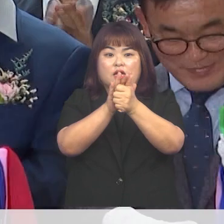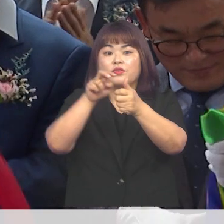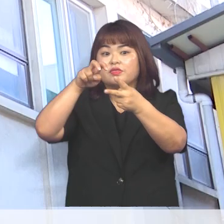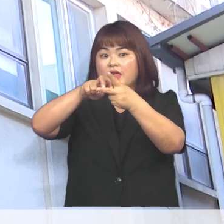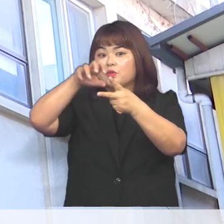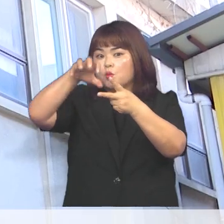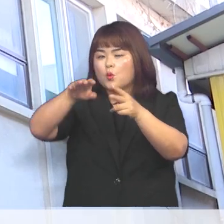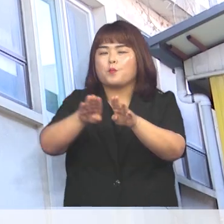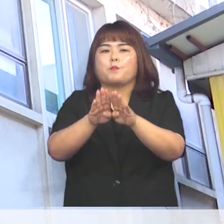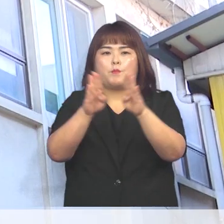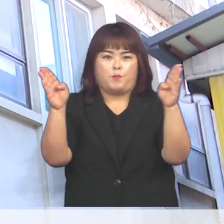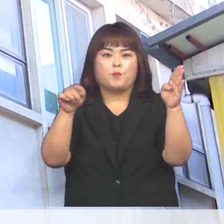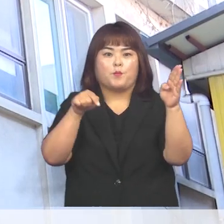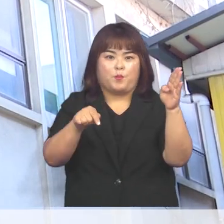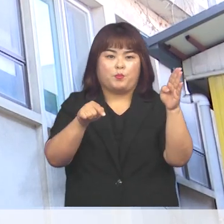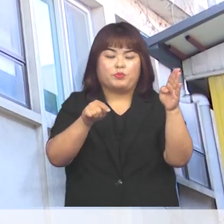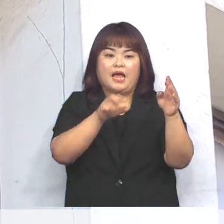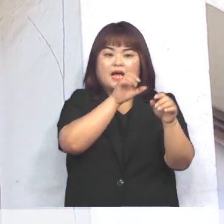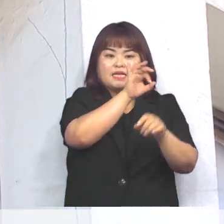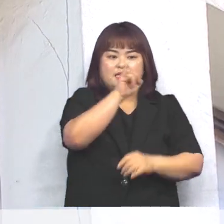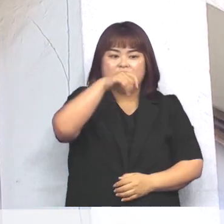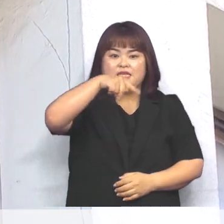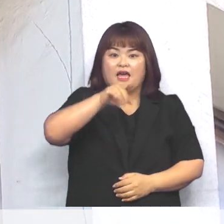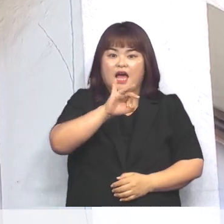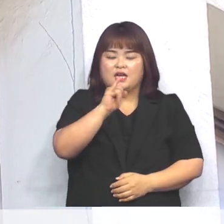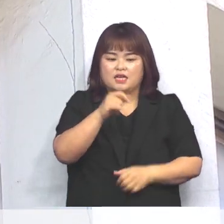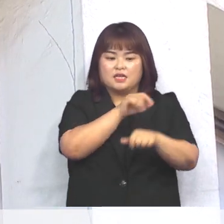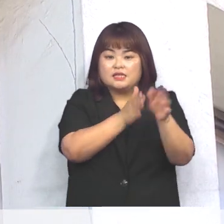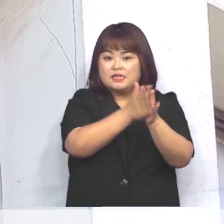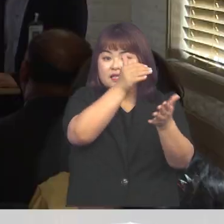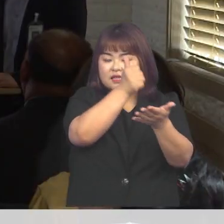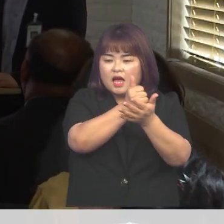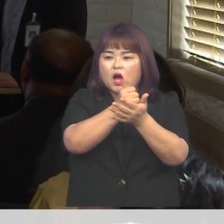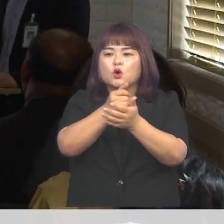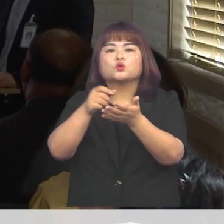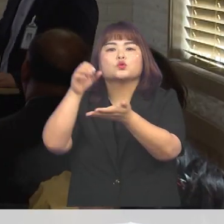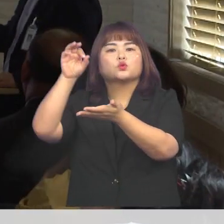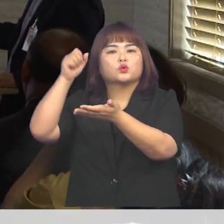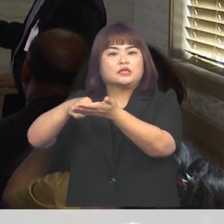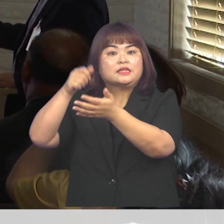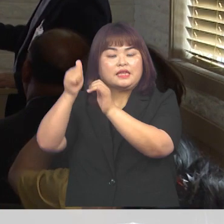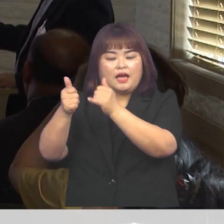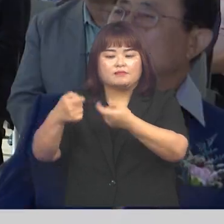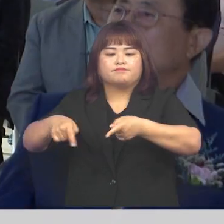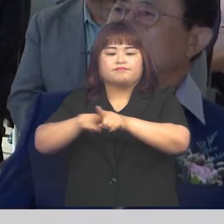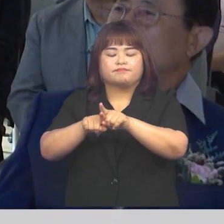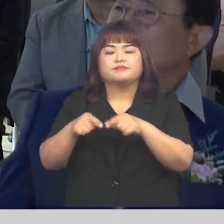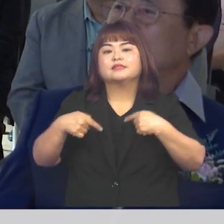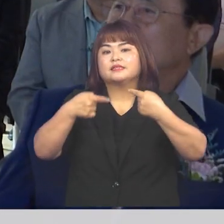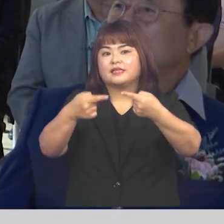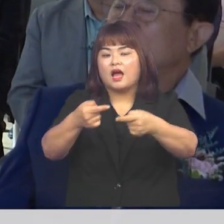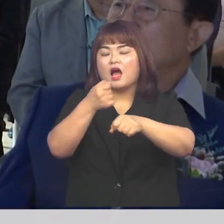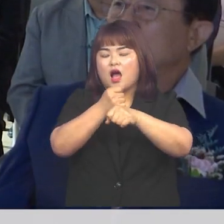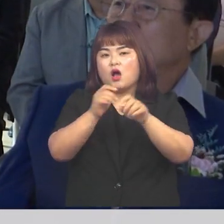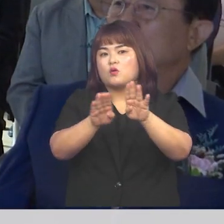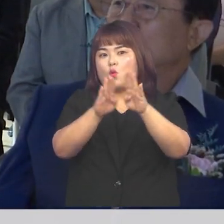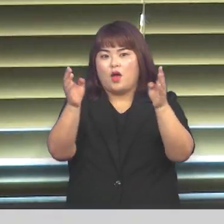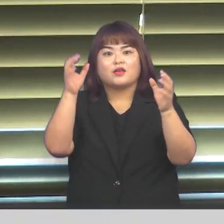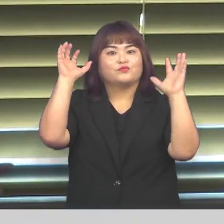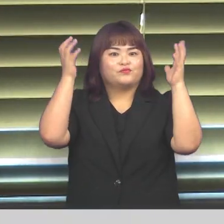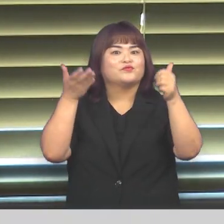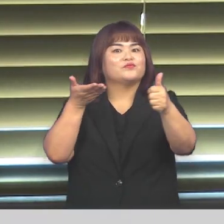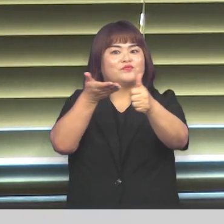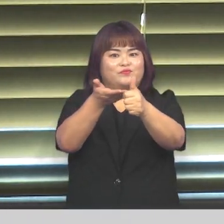도시재생현장지원센터가 개소했습니다. 이상일 용인특례시장과 윤원균 용인특례시 의회 의장 등이 참석해 개소를 축하했습니다.